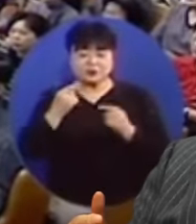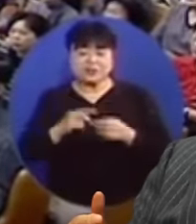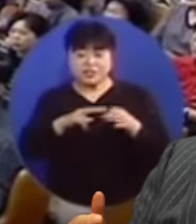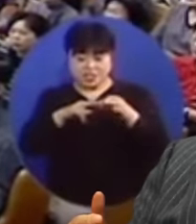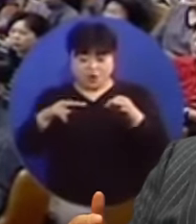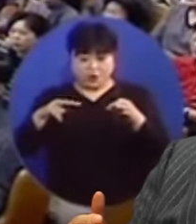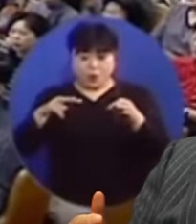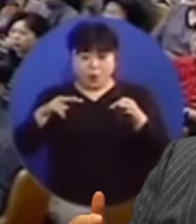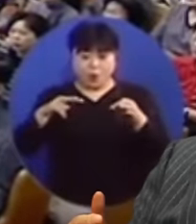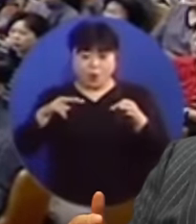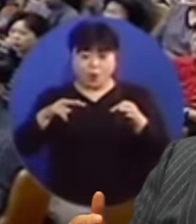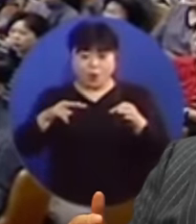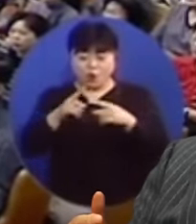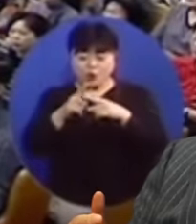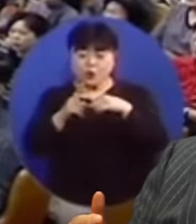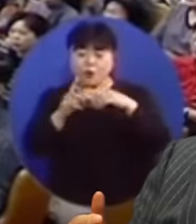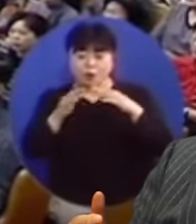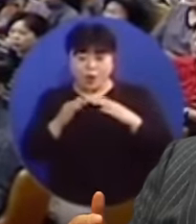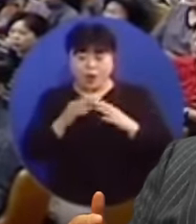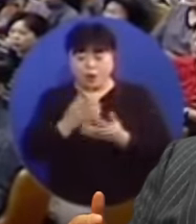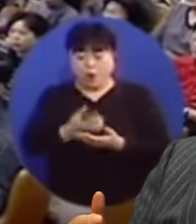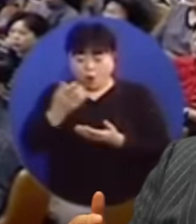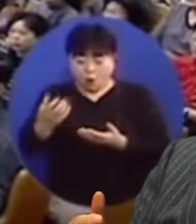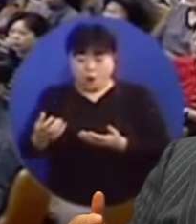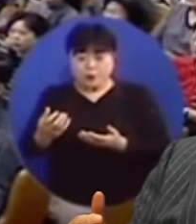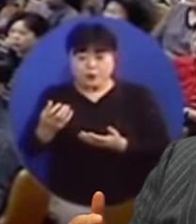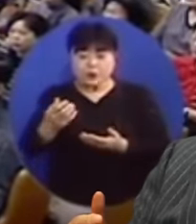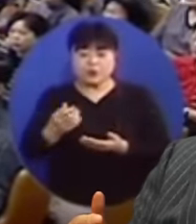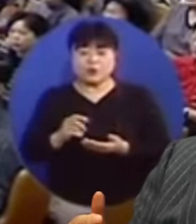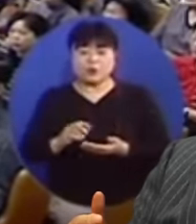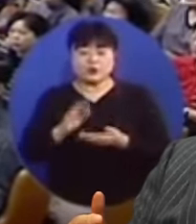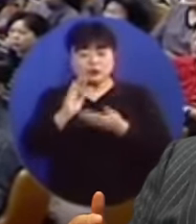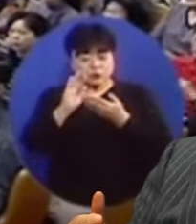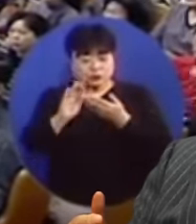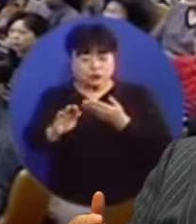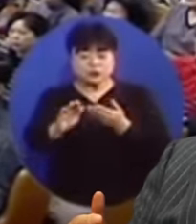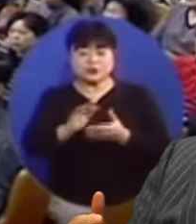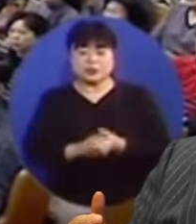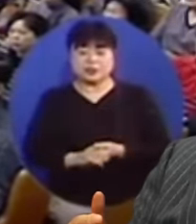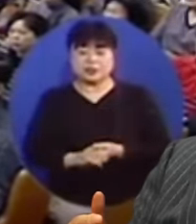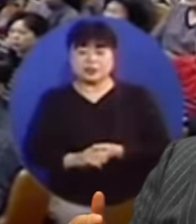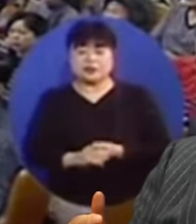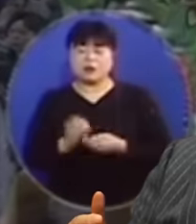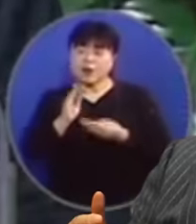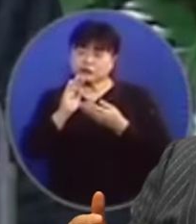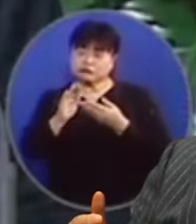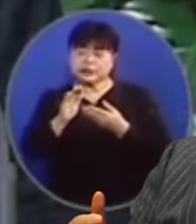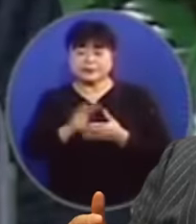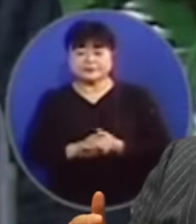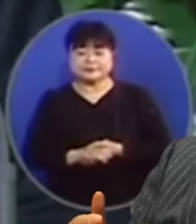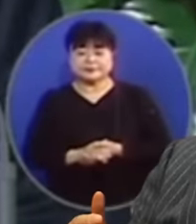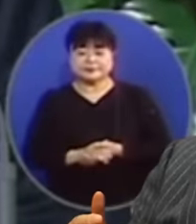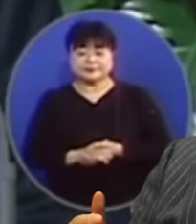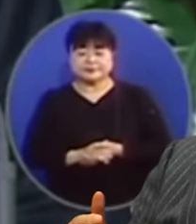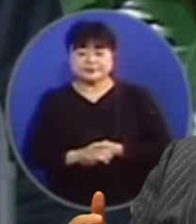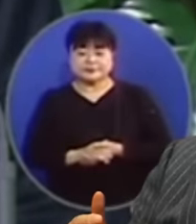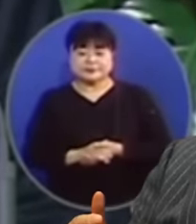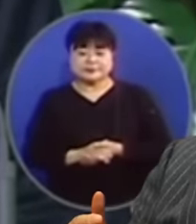여의도로 교회를 옮겨오고 난 다음 얼마 안 되었습니다.